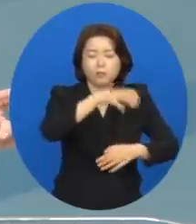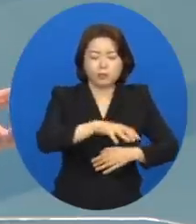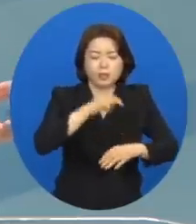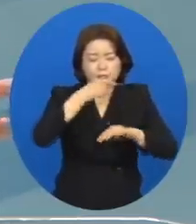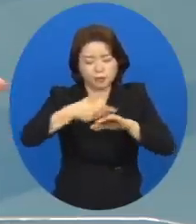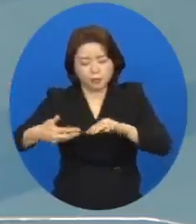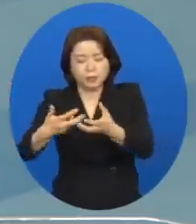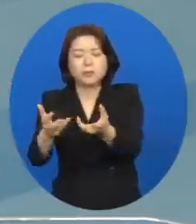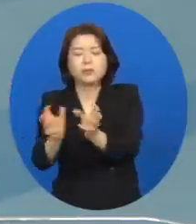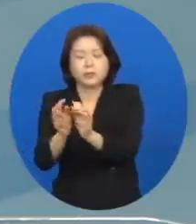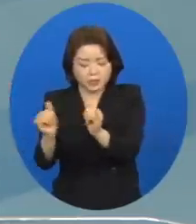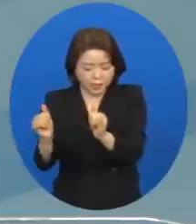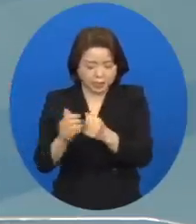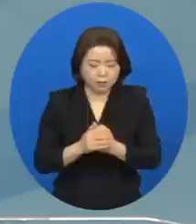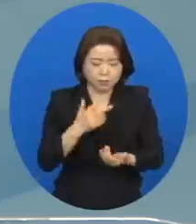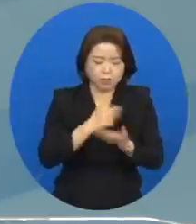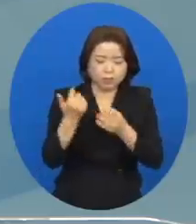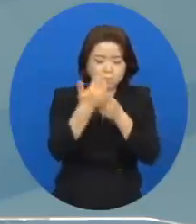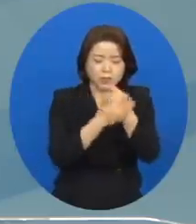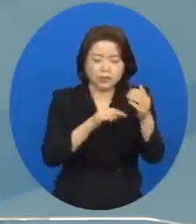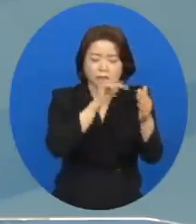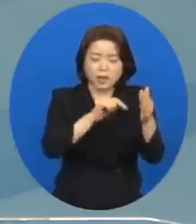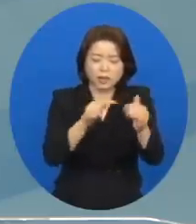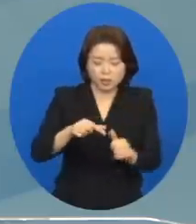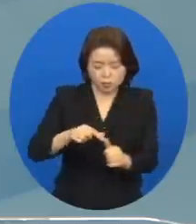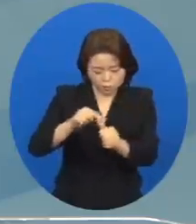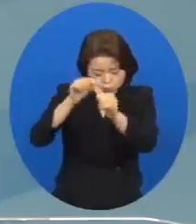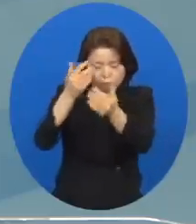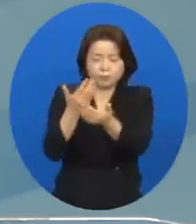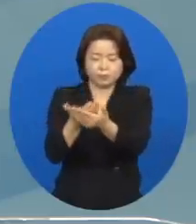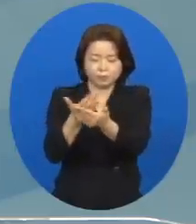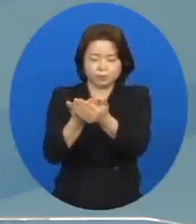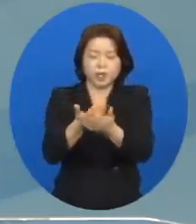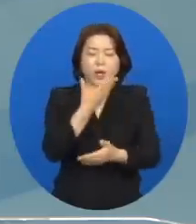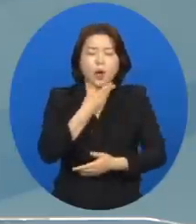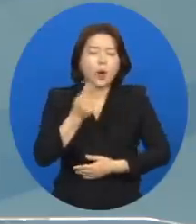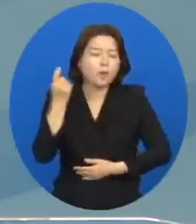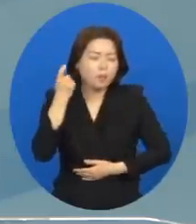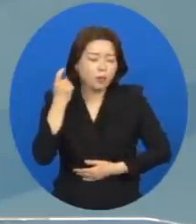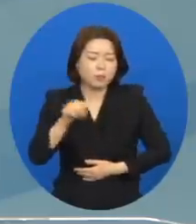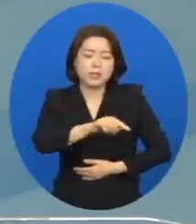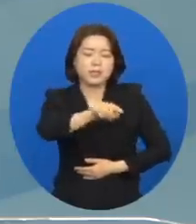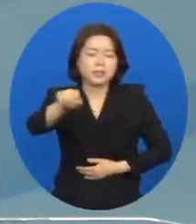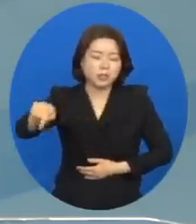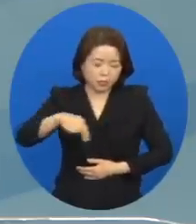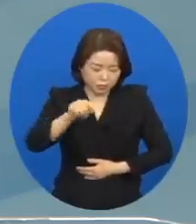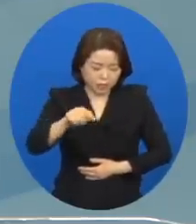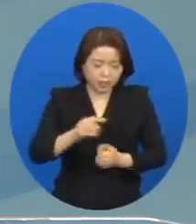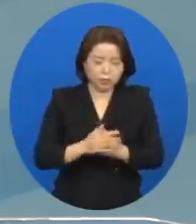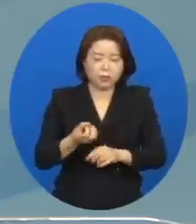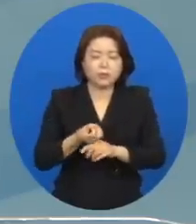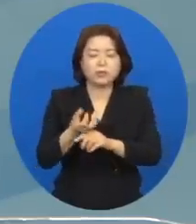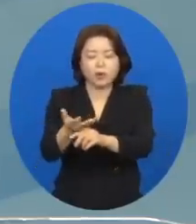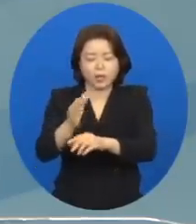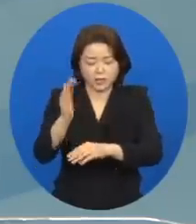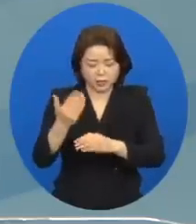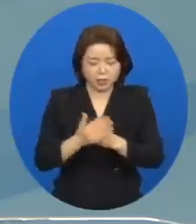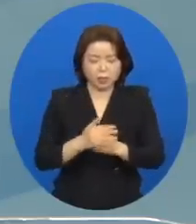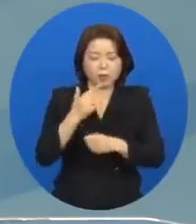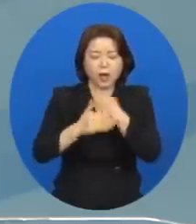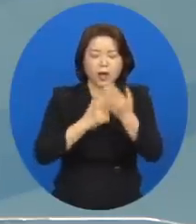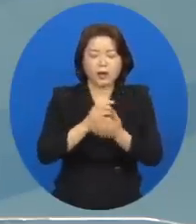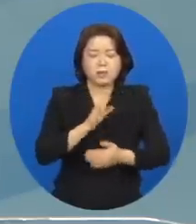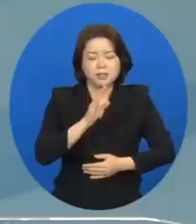동포들 주님의 은혜 안에 구원해 주소서. 복음이 저들에게도 전해지고 하나님